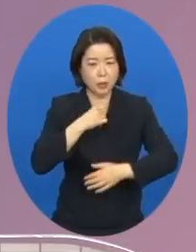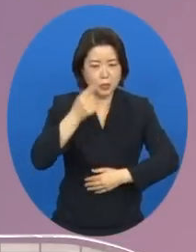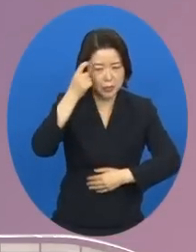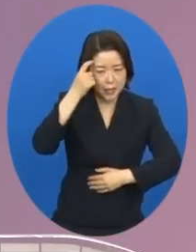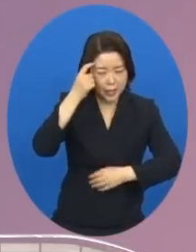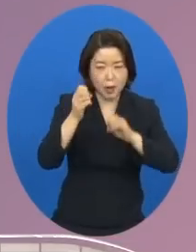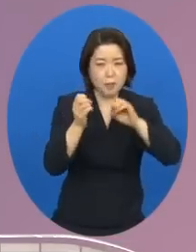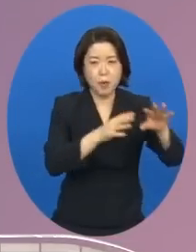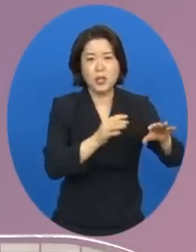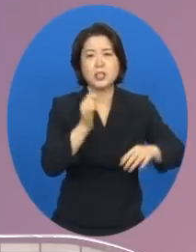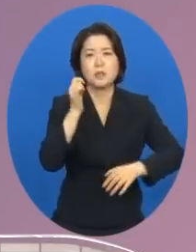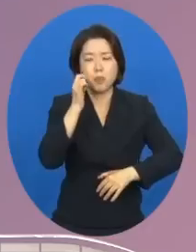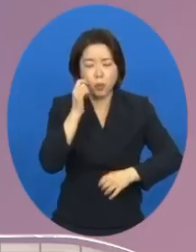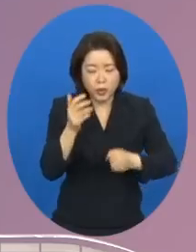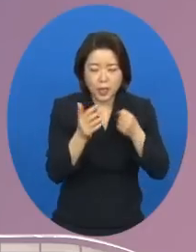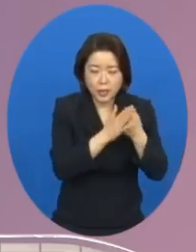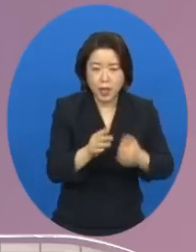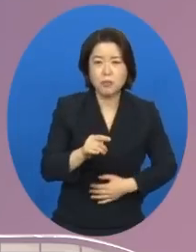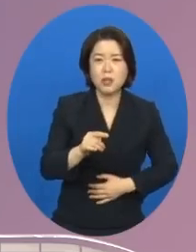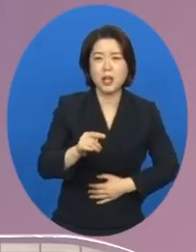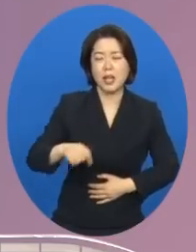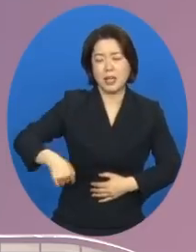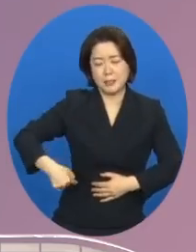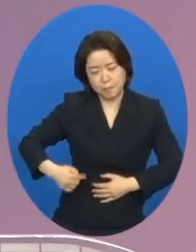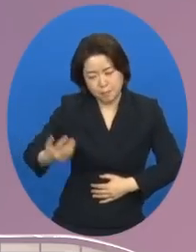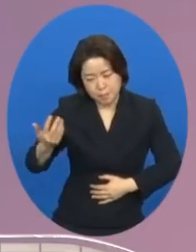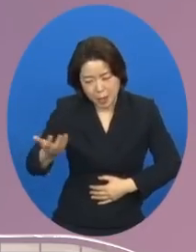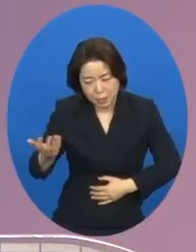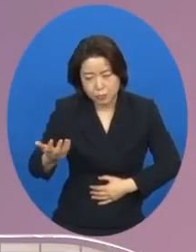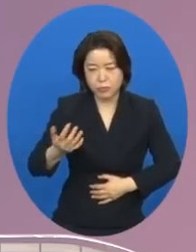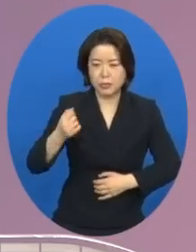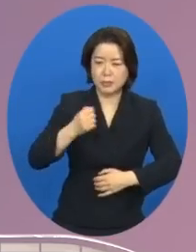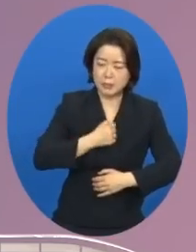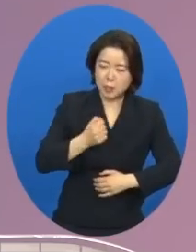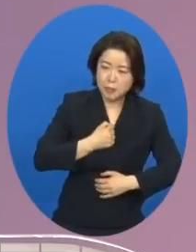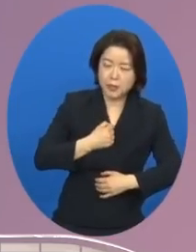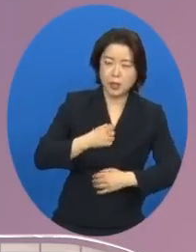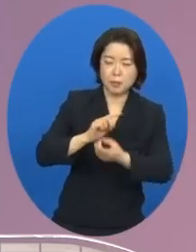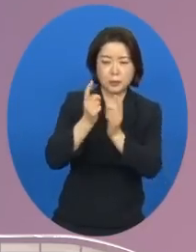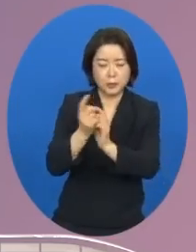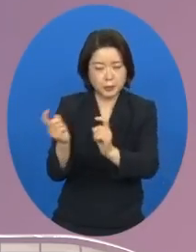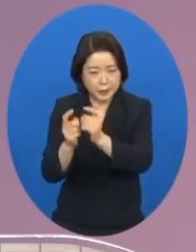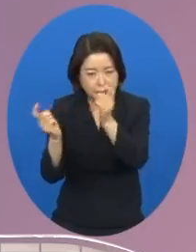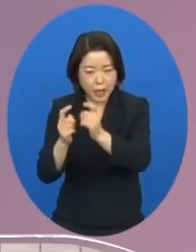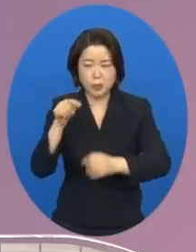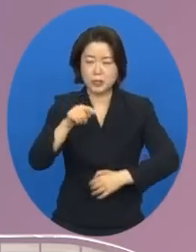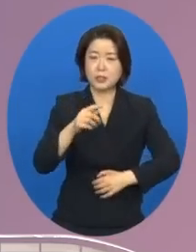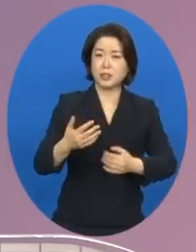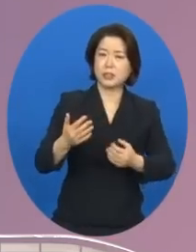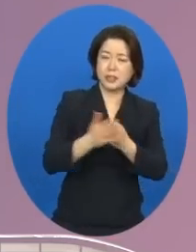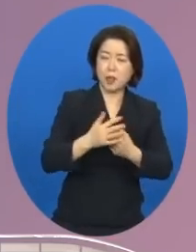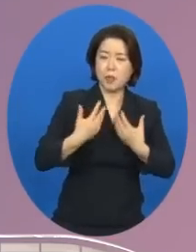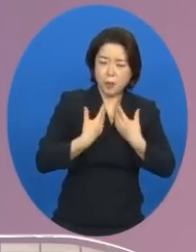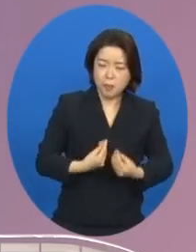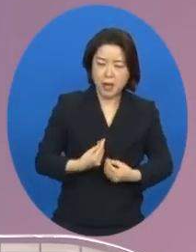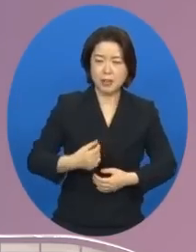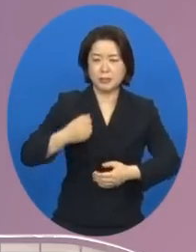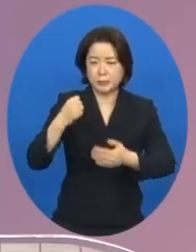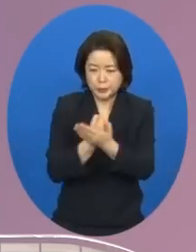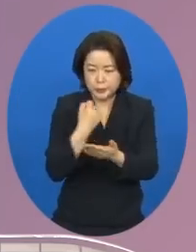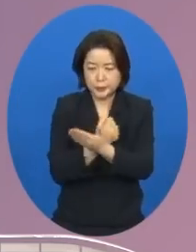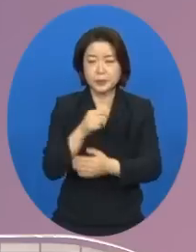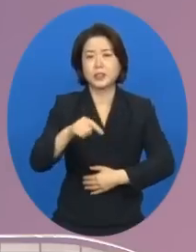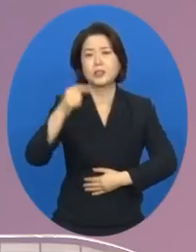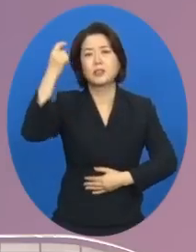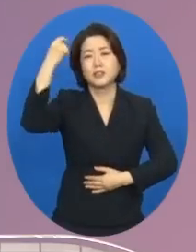때문에 그것 때문에 속상하고 답답하고 서로 싸우고 그것 때문에 좌절하고 한탄하고 사는